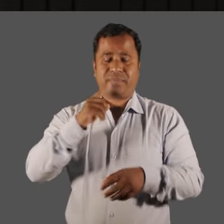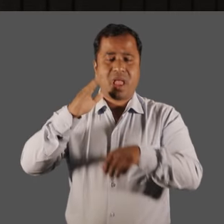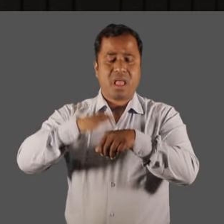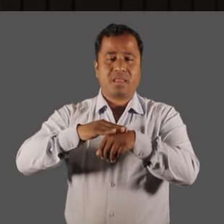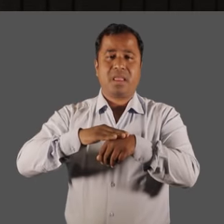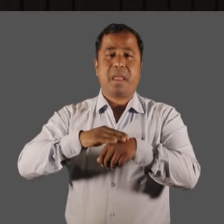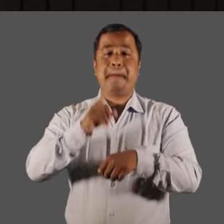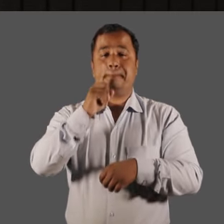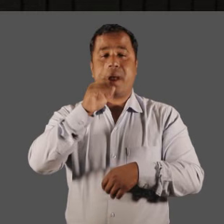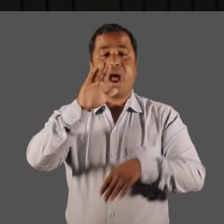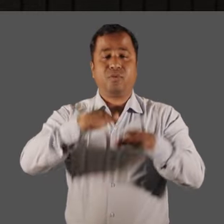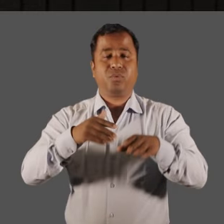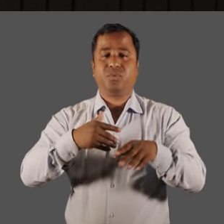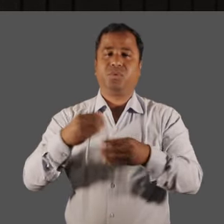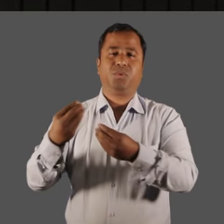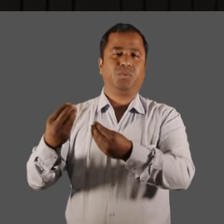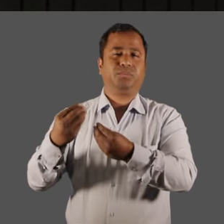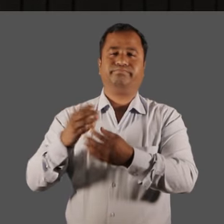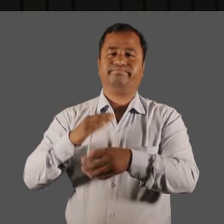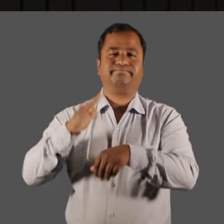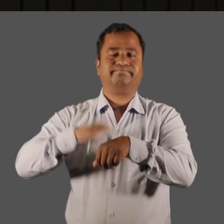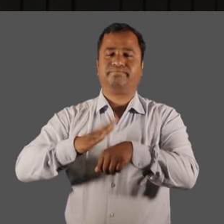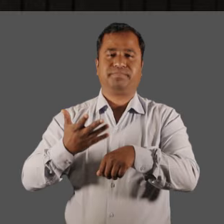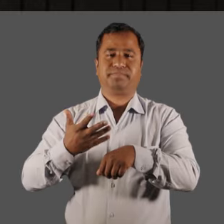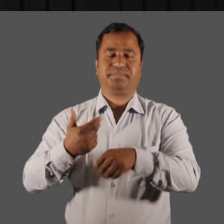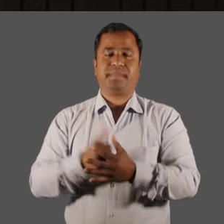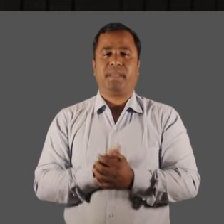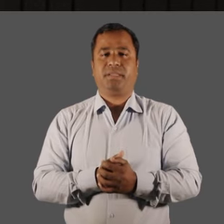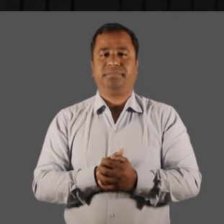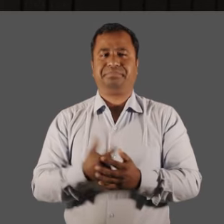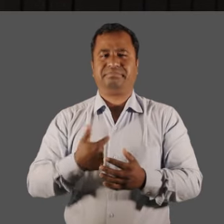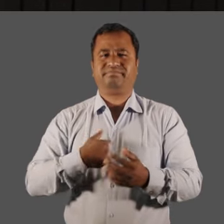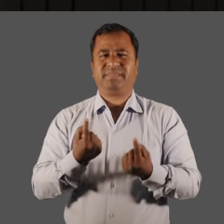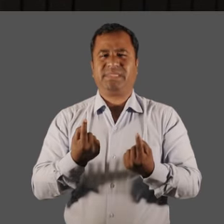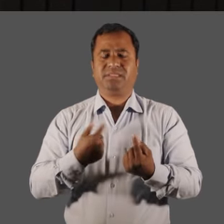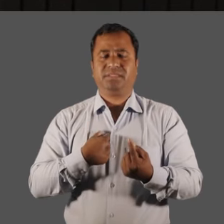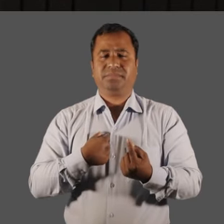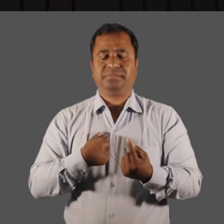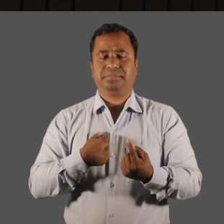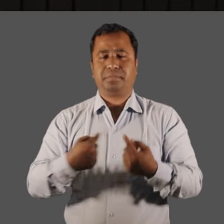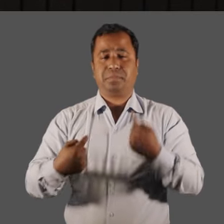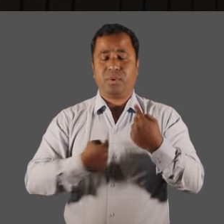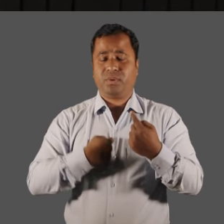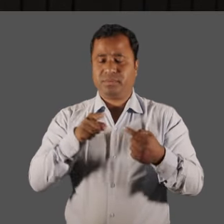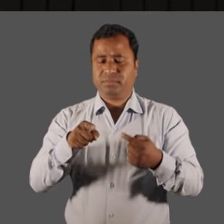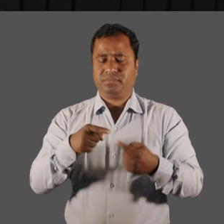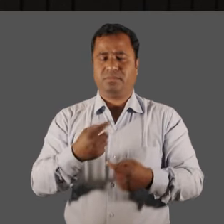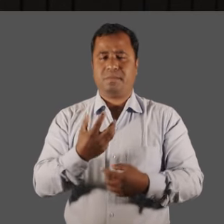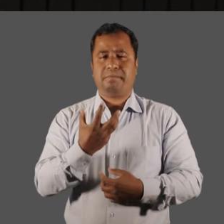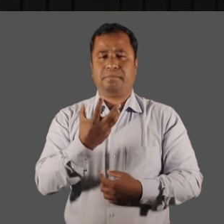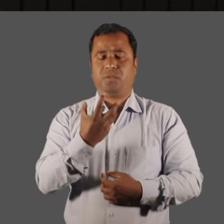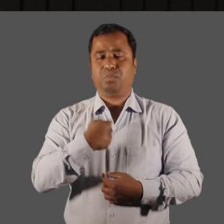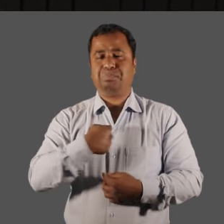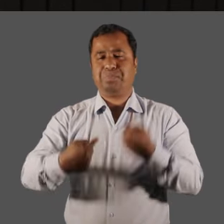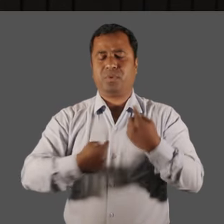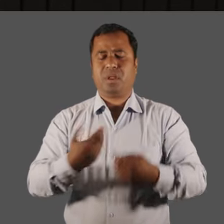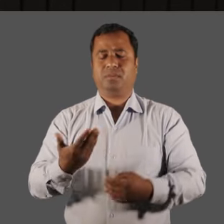জাহিদ ভাই, আসলে বললাম না, কিছু বিষয়ে আমি কখনোই আমার ইমোশন কন্ট্রোল করতে পারি না। যে কোনো সিচুয়েশনেই হোক আমি